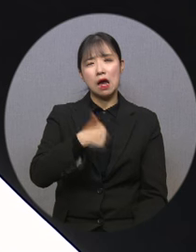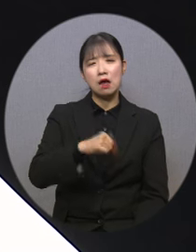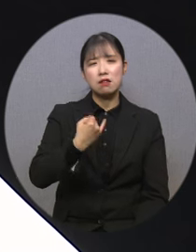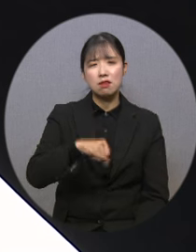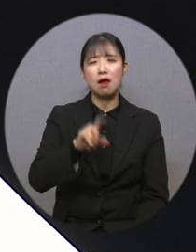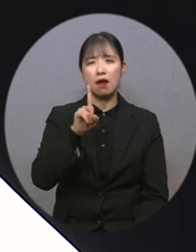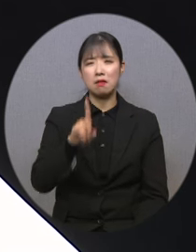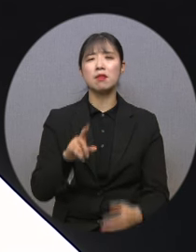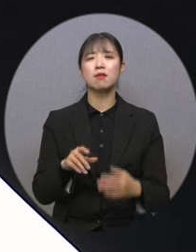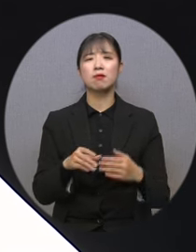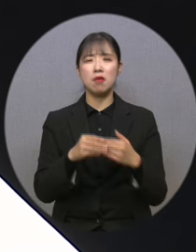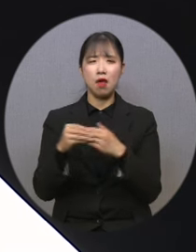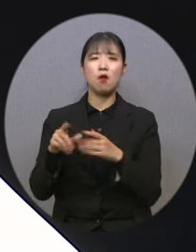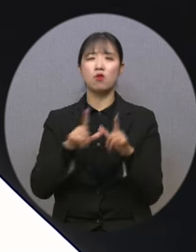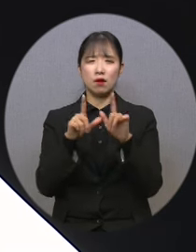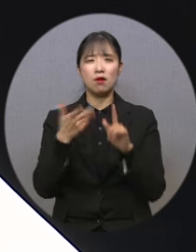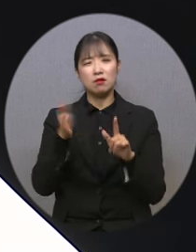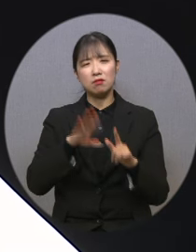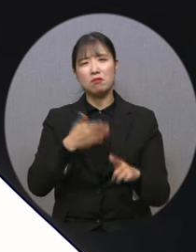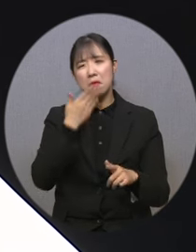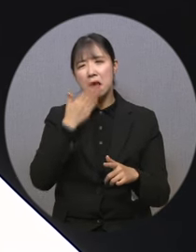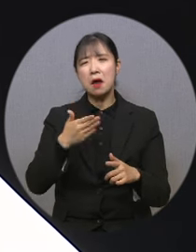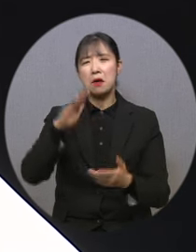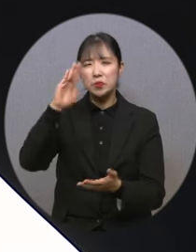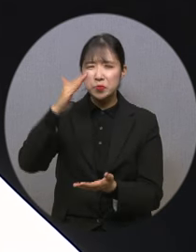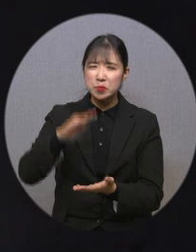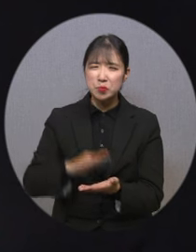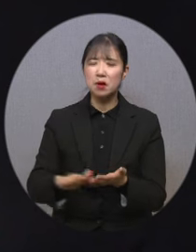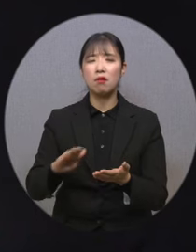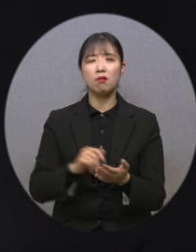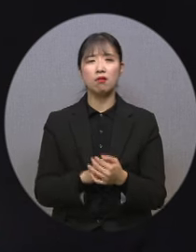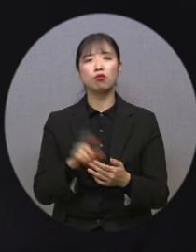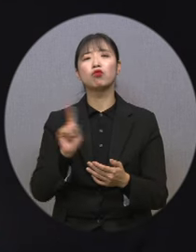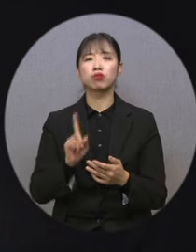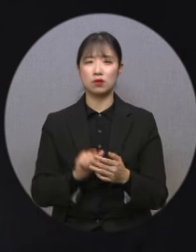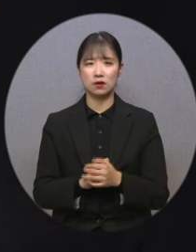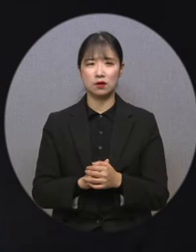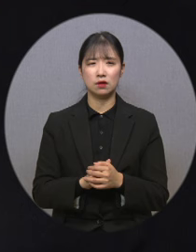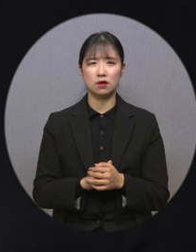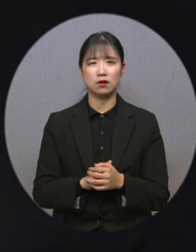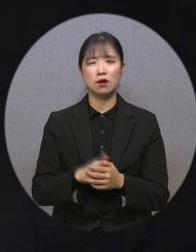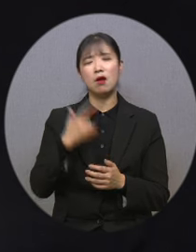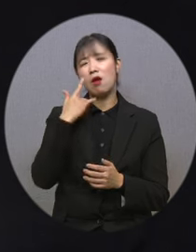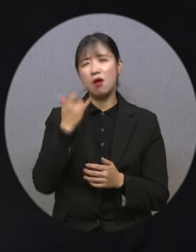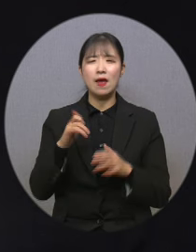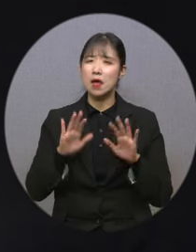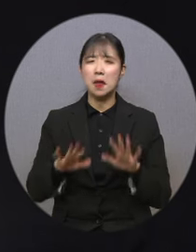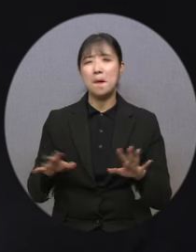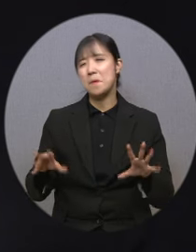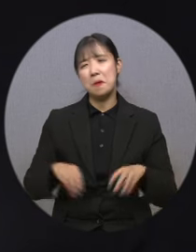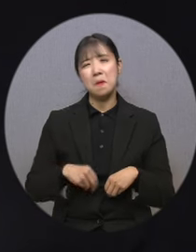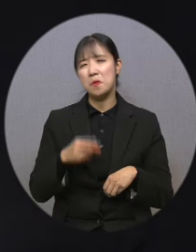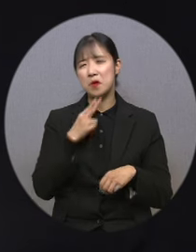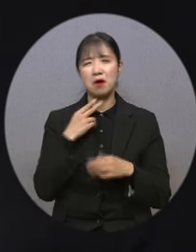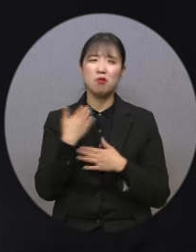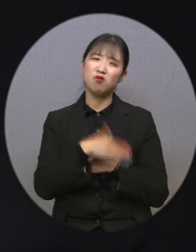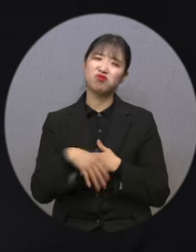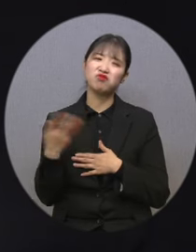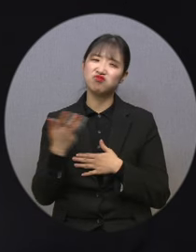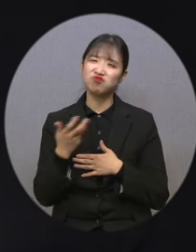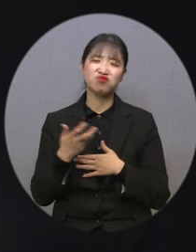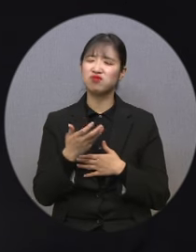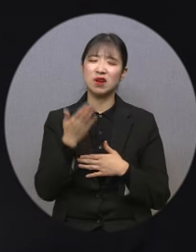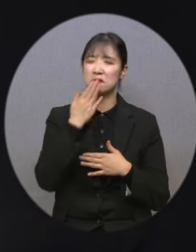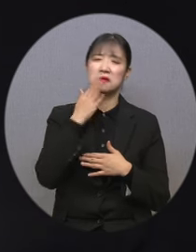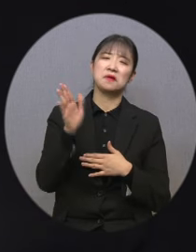사는데 때 거리가 떨어져가고 쌀이 떨어져 하면 뭐라 앉아 합니까 엄마는 요새 밥맛이 없다 몸이 어디가 아픈지